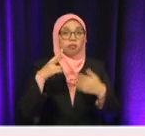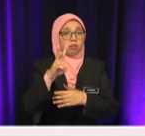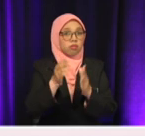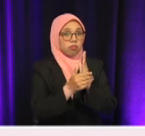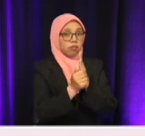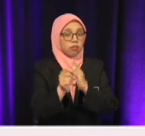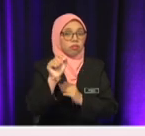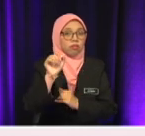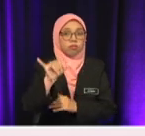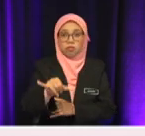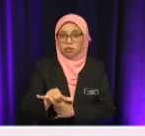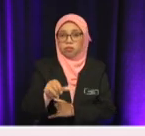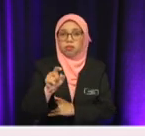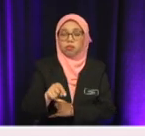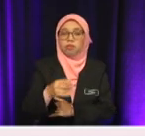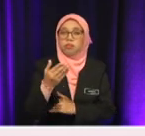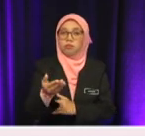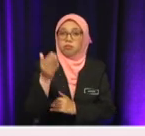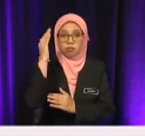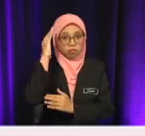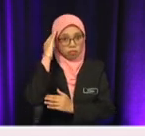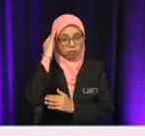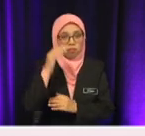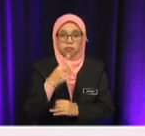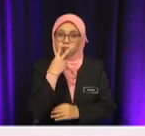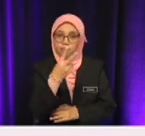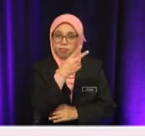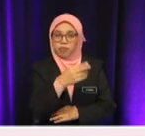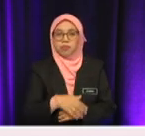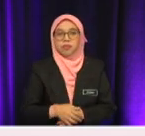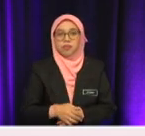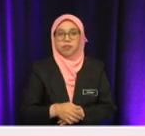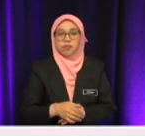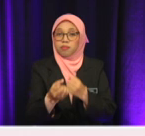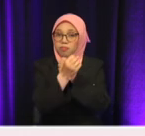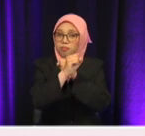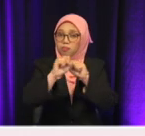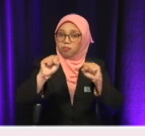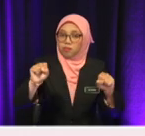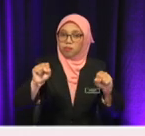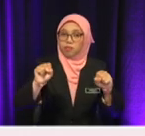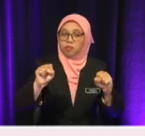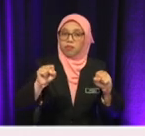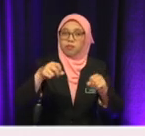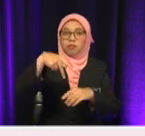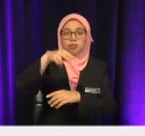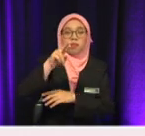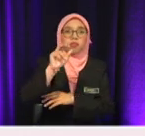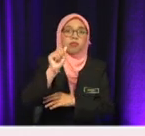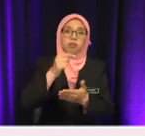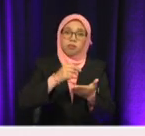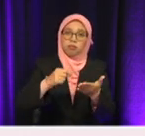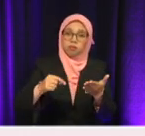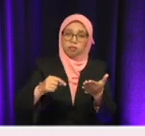yang perlu kamu ketahui, iaitu ada kat situ tu kesediaan kemahiran pratulis, yang B